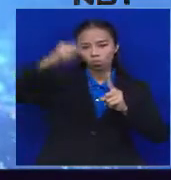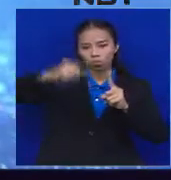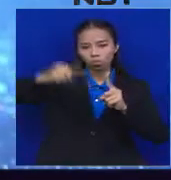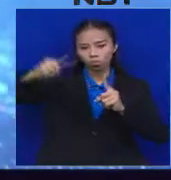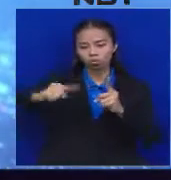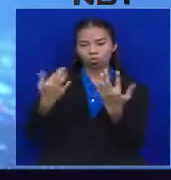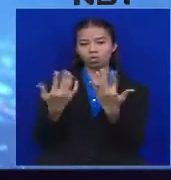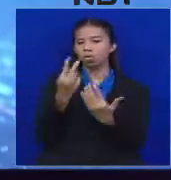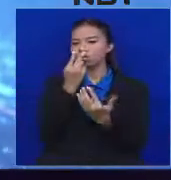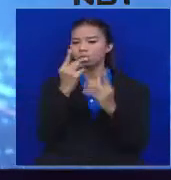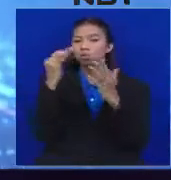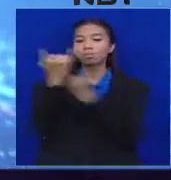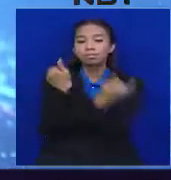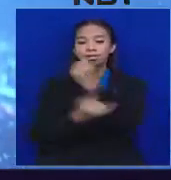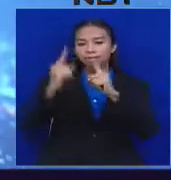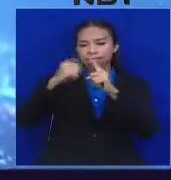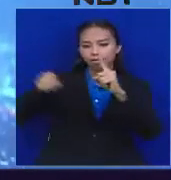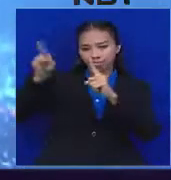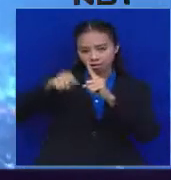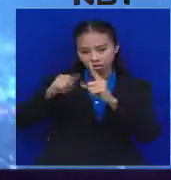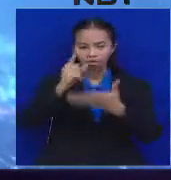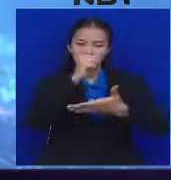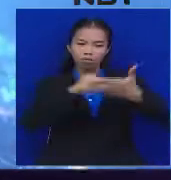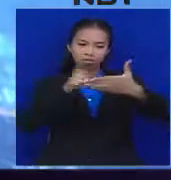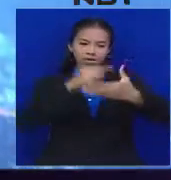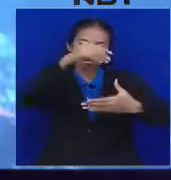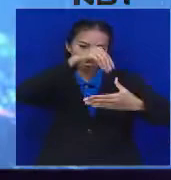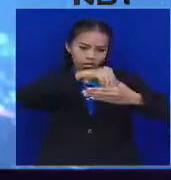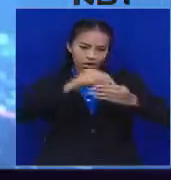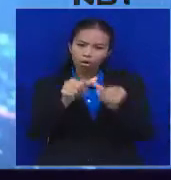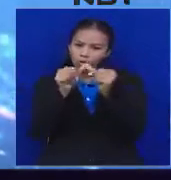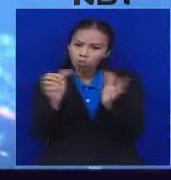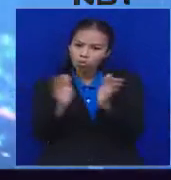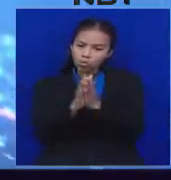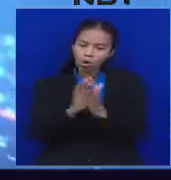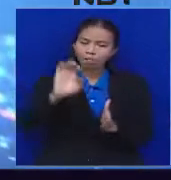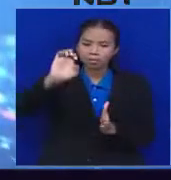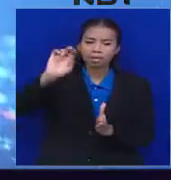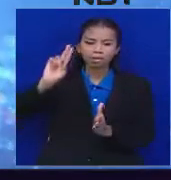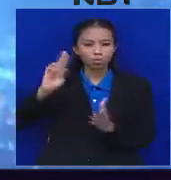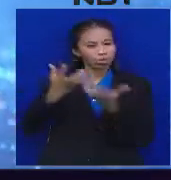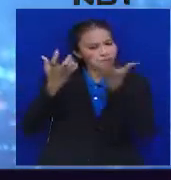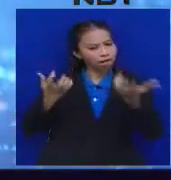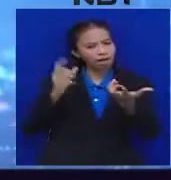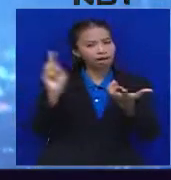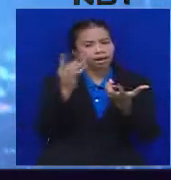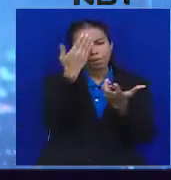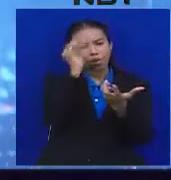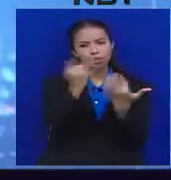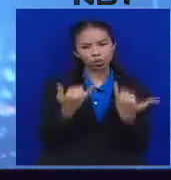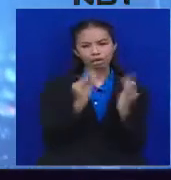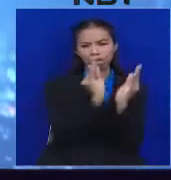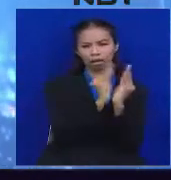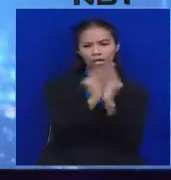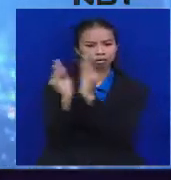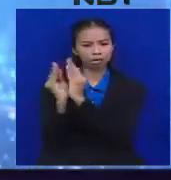การลงประชามติในอังกฤษว่าจะยังคงอยู่หรือว่าออกจากสหภาพยุโรปหรือว่า EU นะคะซึ่งตอนนี้คะแนนสูสีกันมากค่ะช่